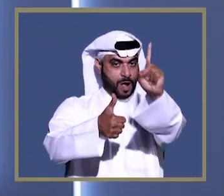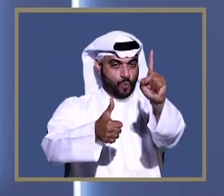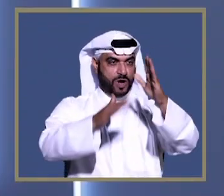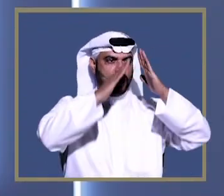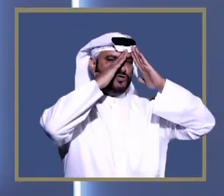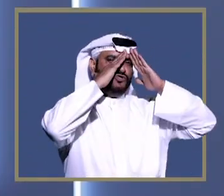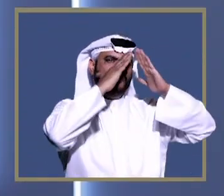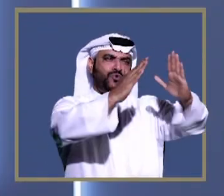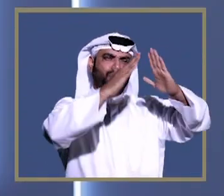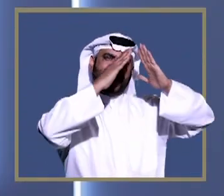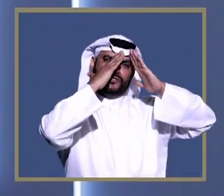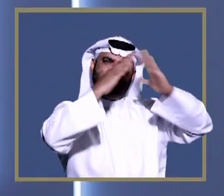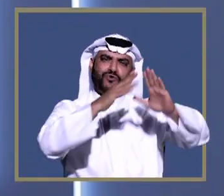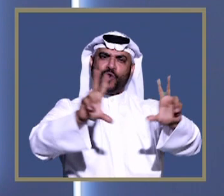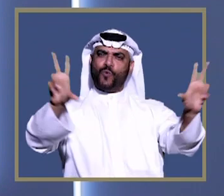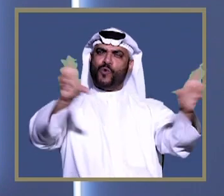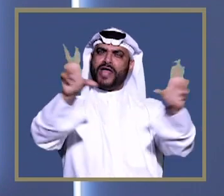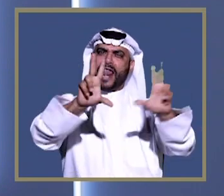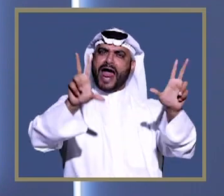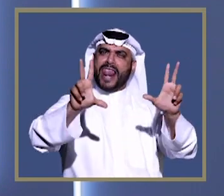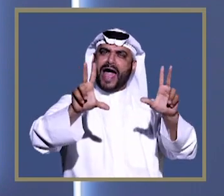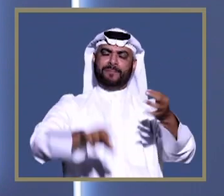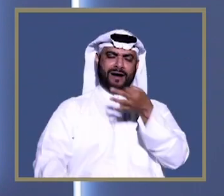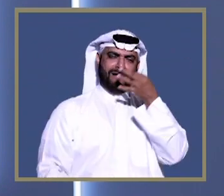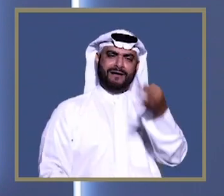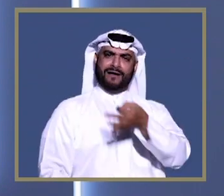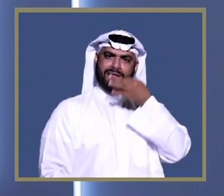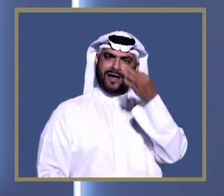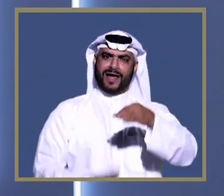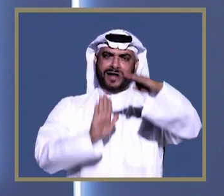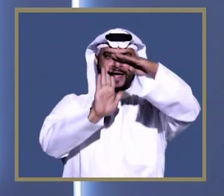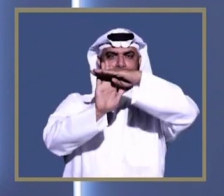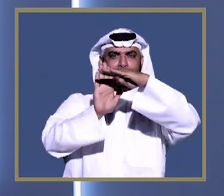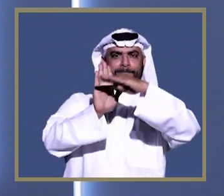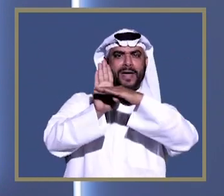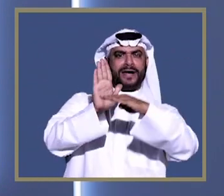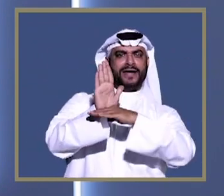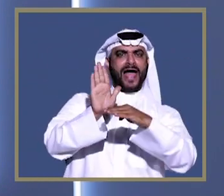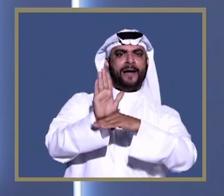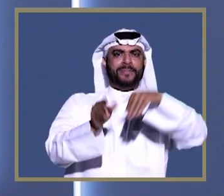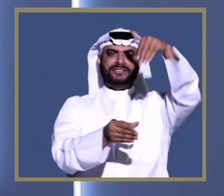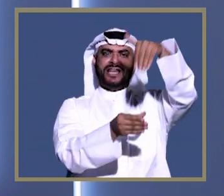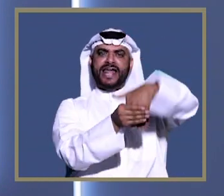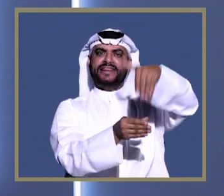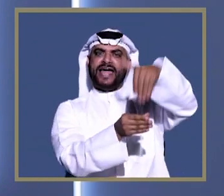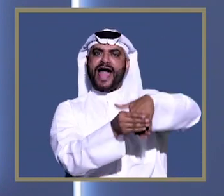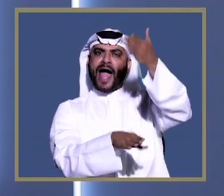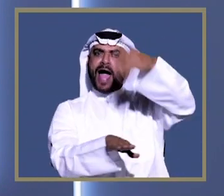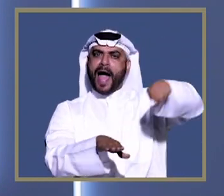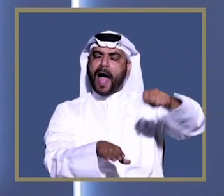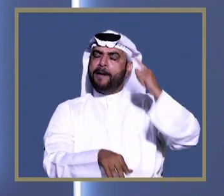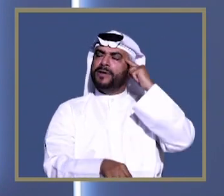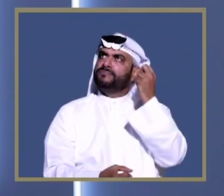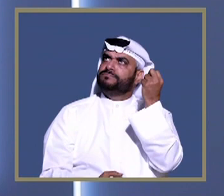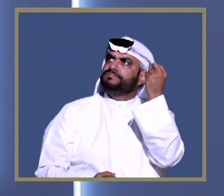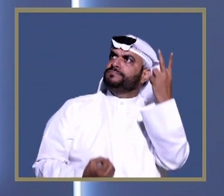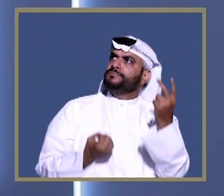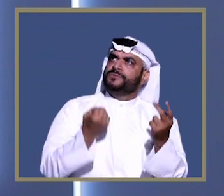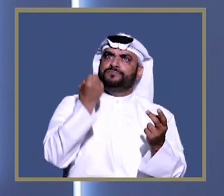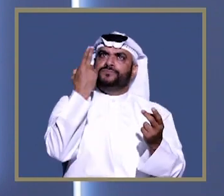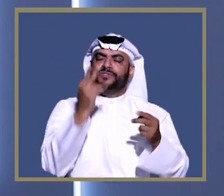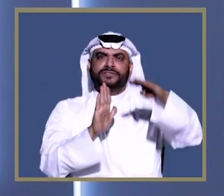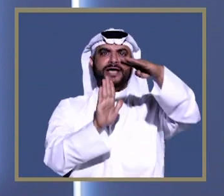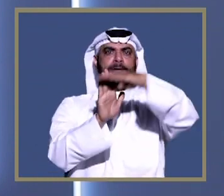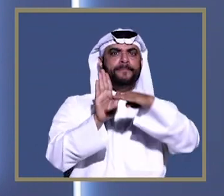أولاً أشكر وزارة الإعلام على إتاحة الفرصة لنا كمرشحين لإبداء ما عندنا من رؤى وما عندنا